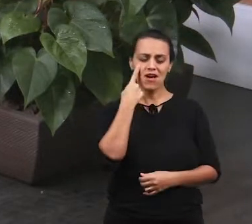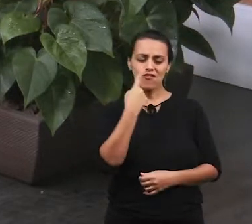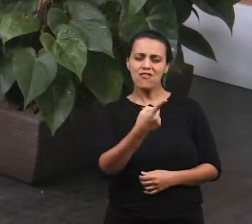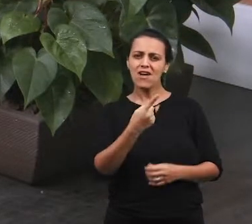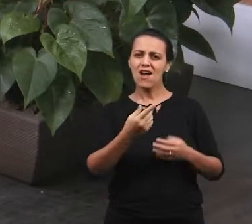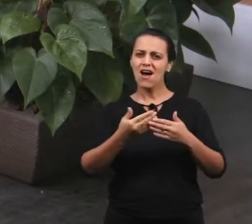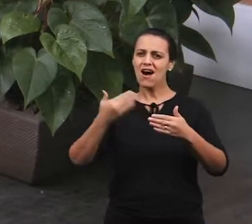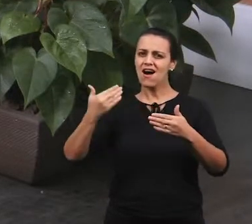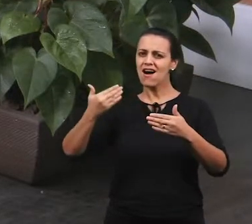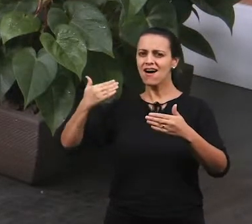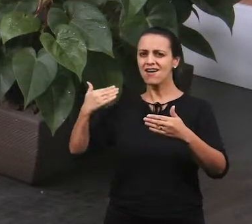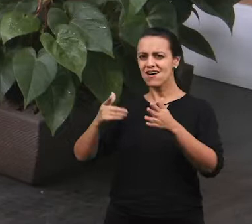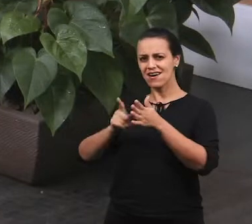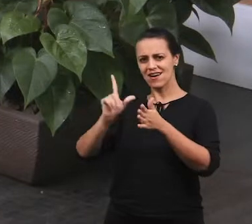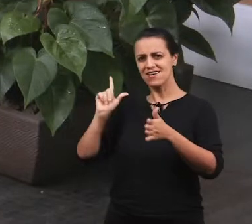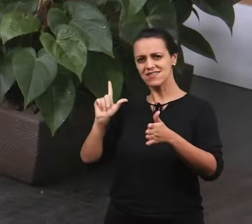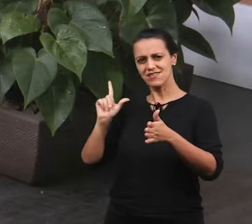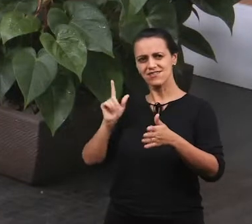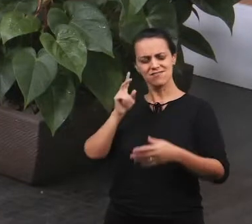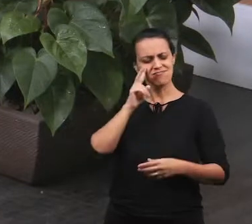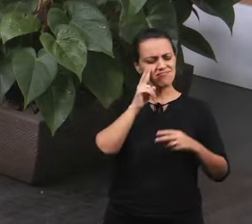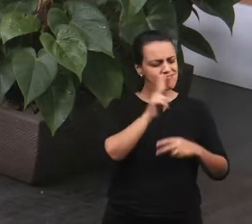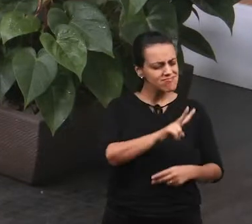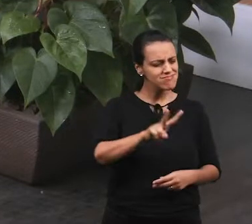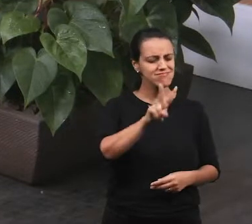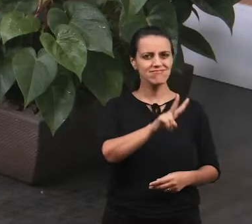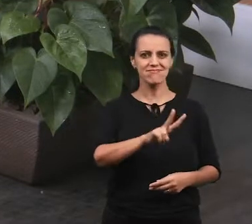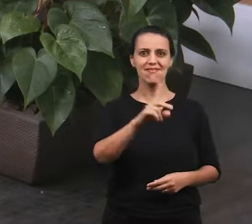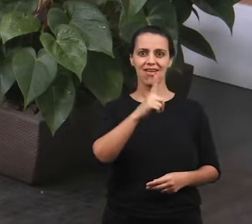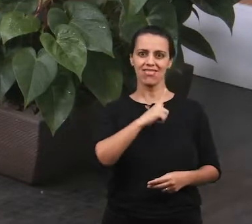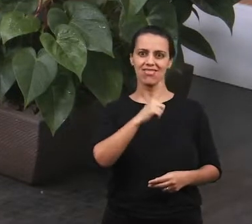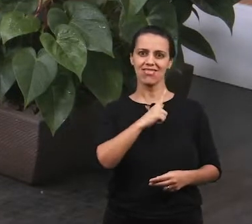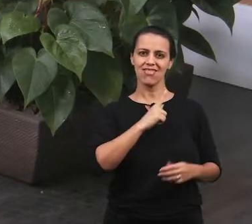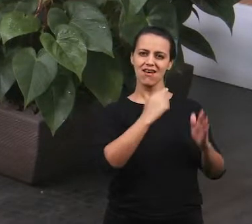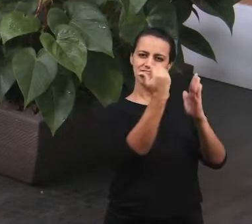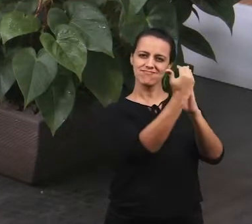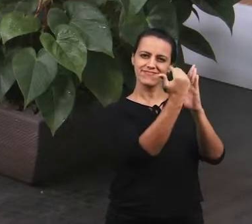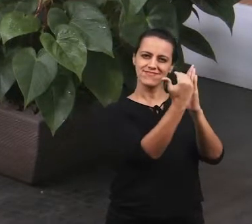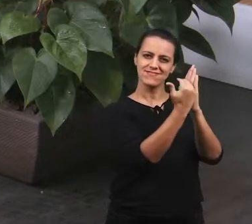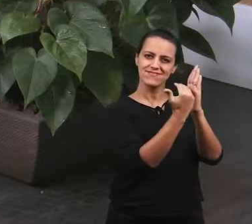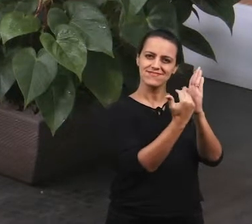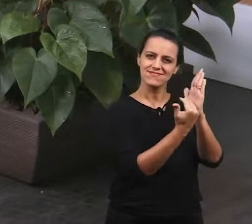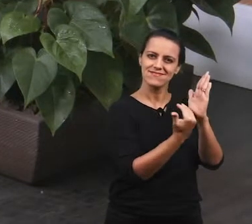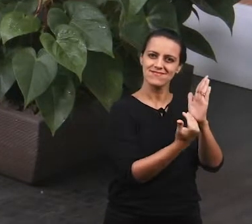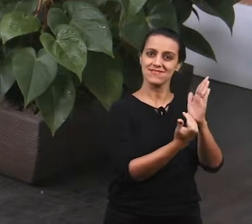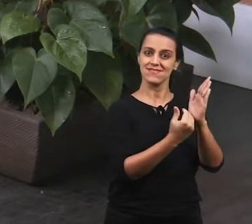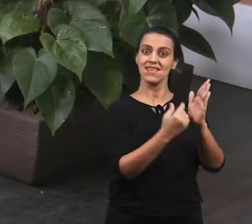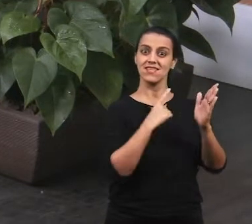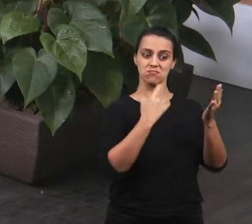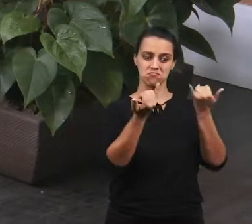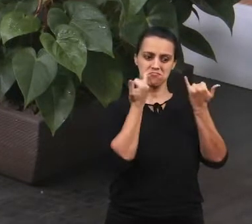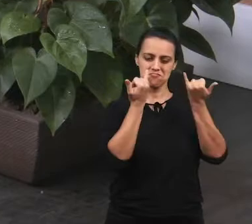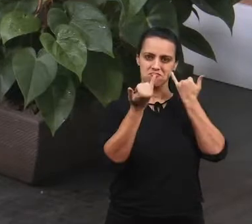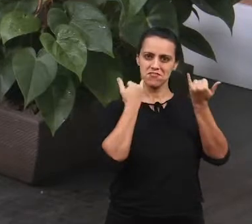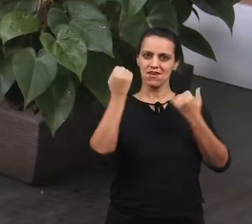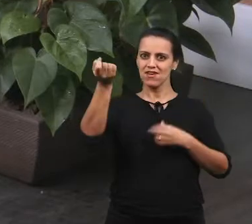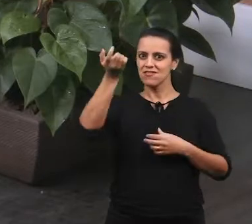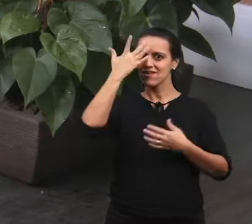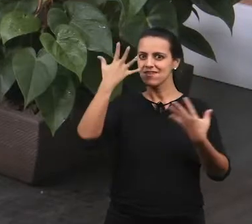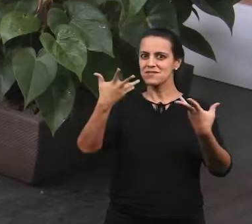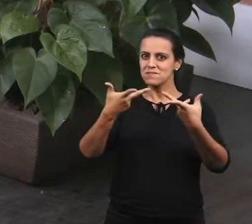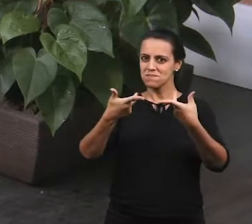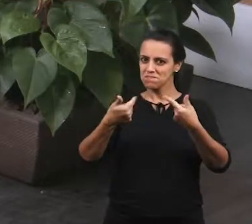на YouTube и смотрите предыдущие издания программы, в которой вы